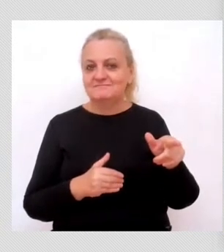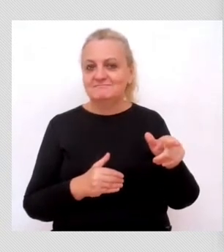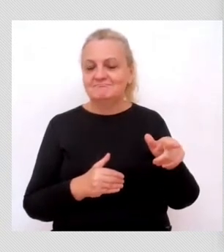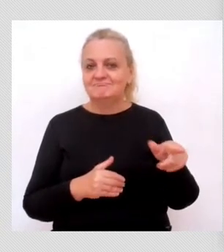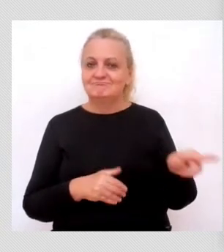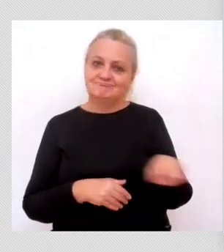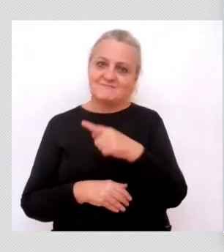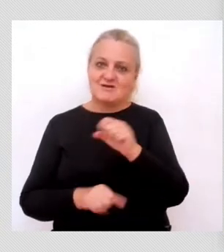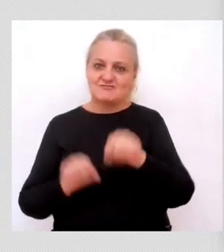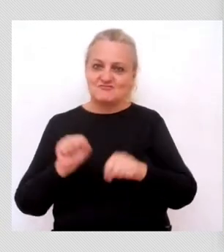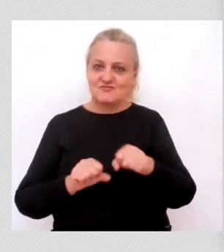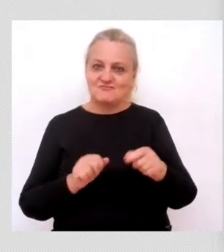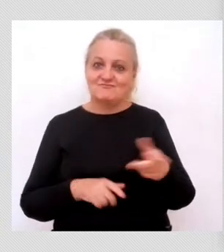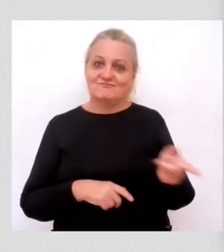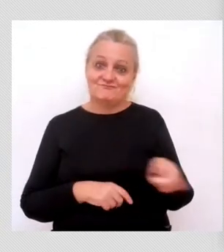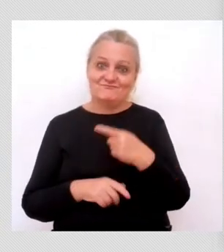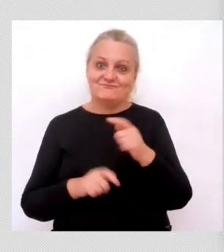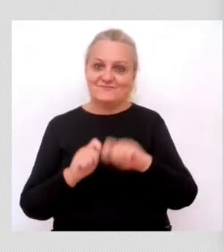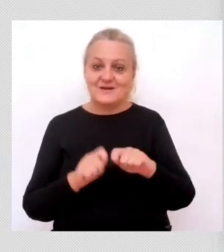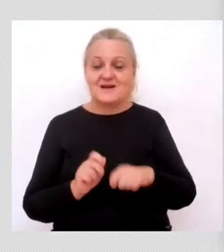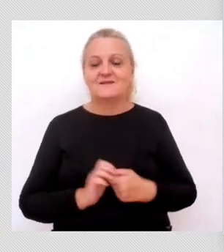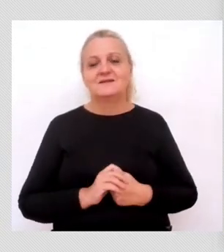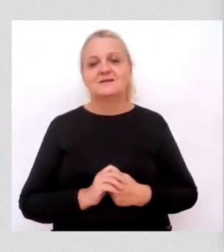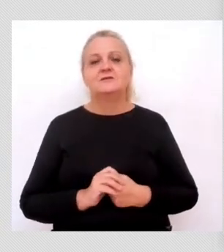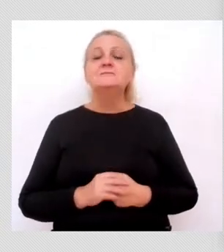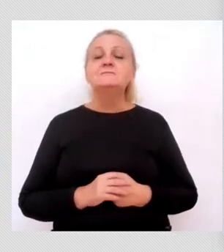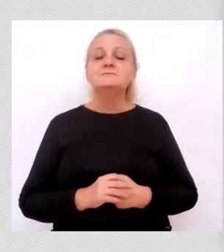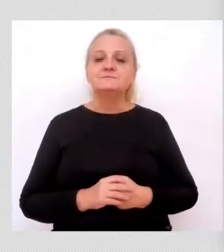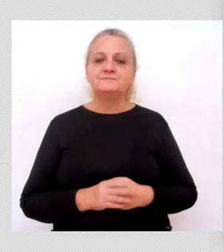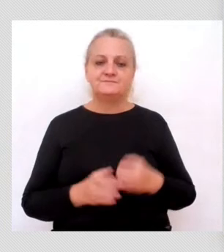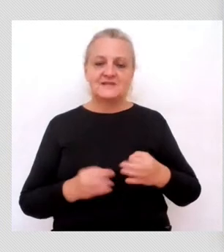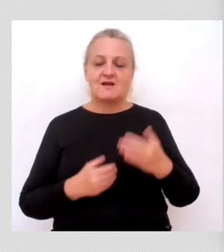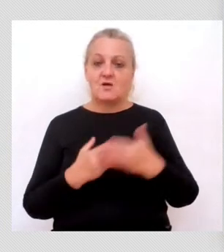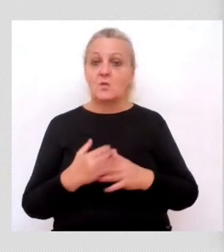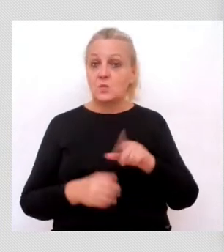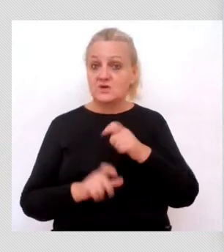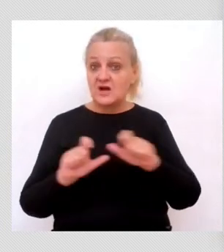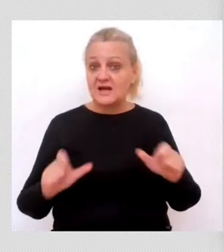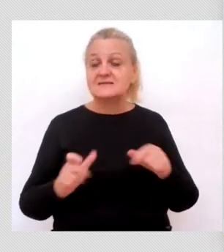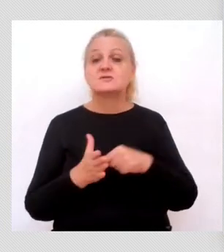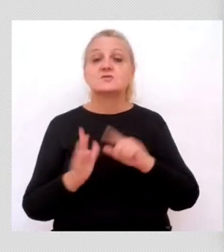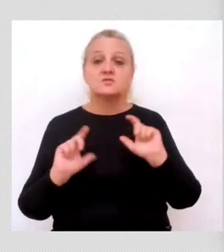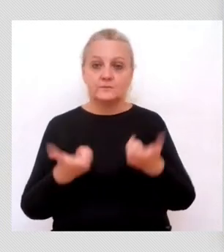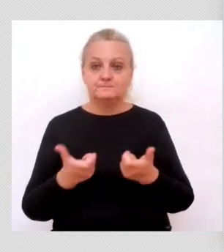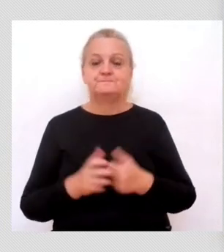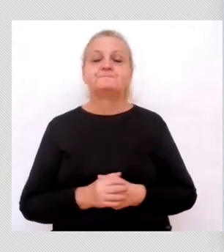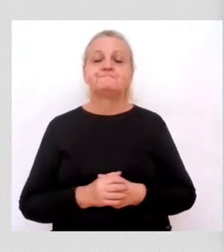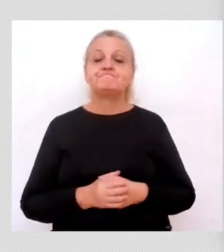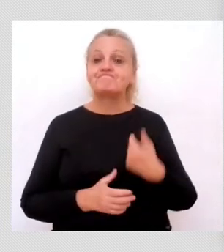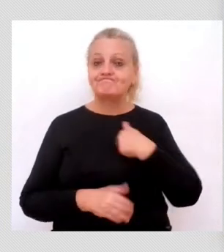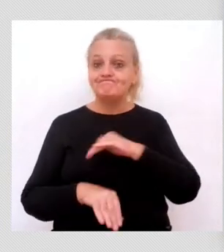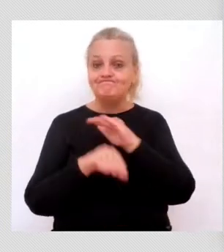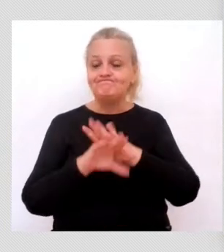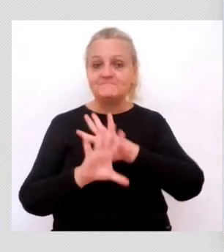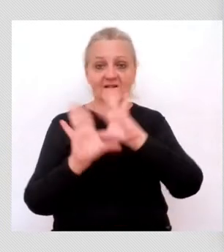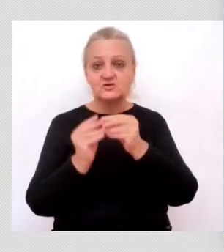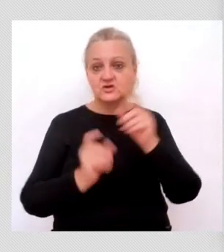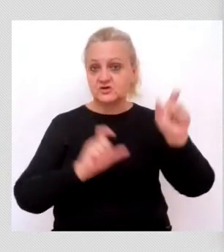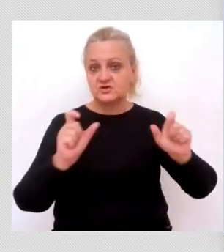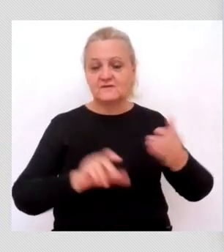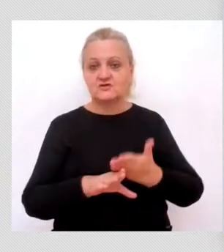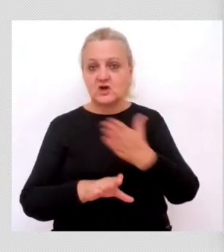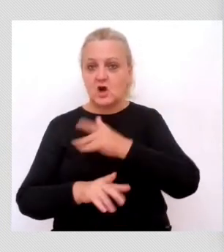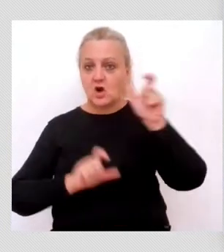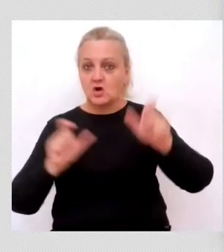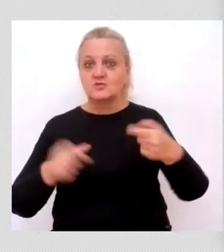wymiarem sprawiedliwości. Więc kończąc, długoterminowo. Długoterminowo zgadzam się z wszystkimi przedmówcami.